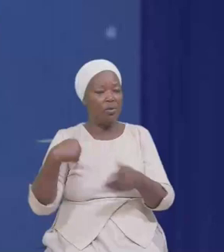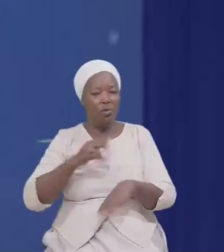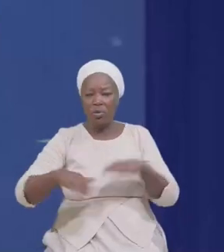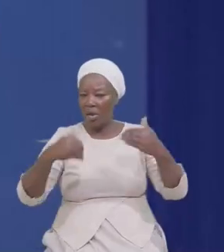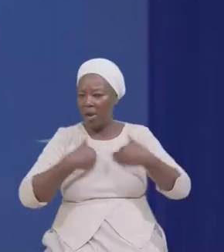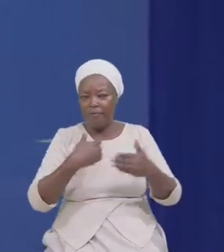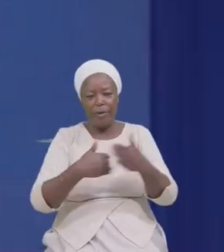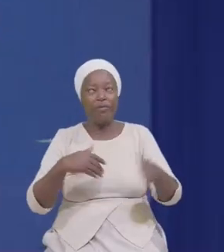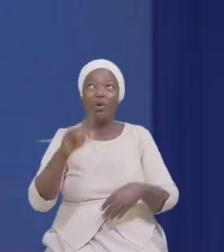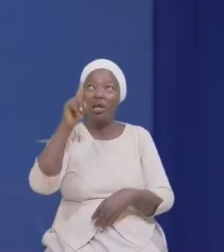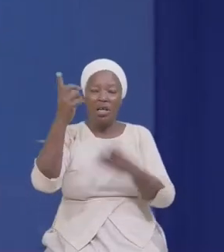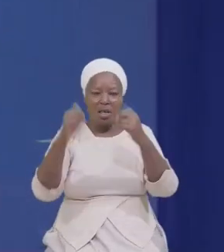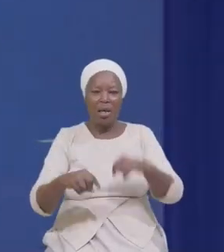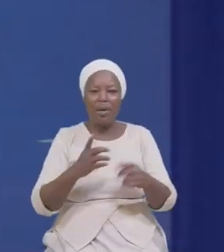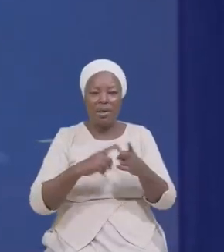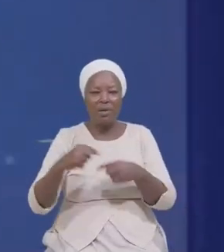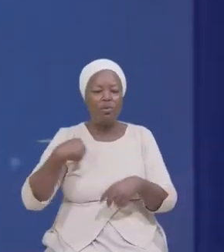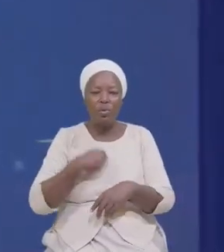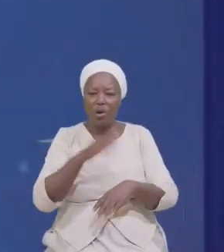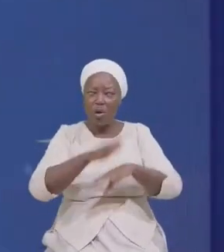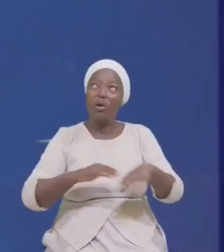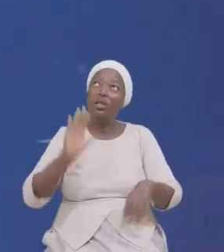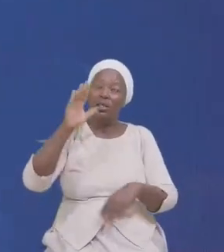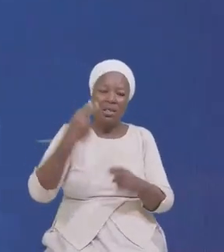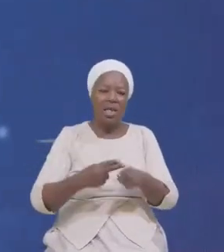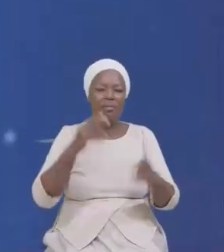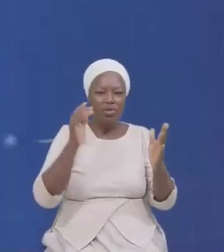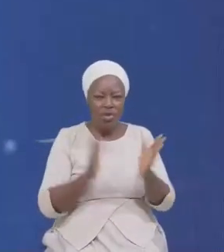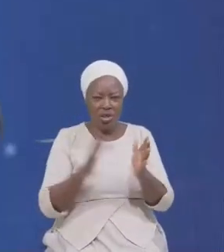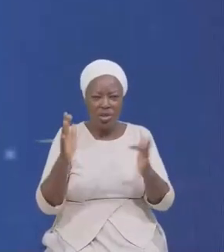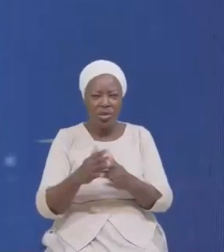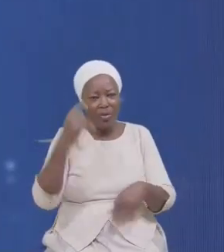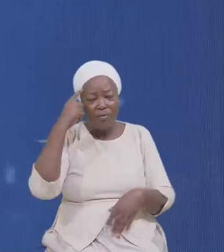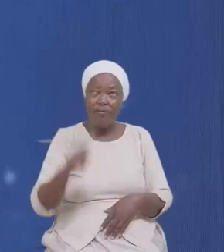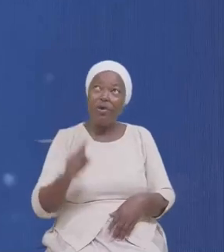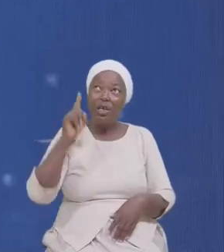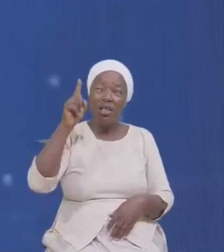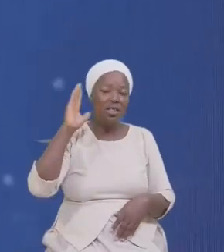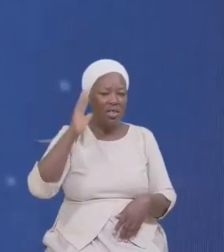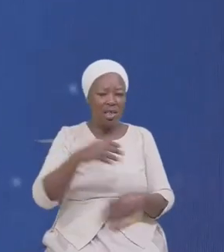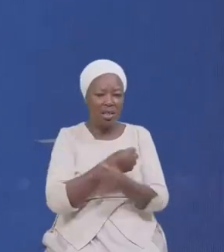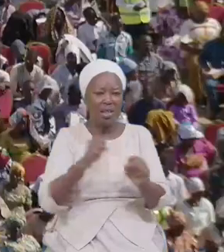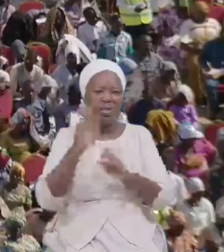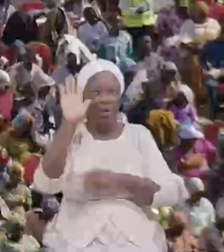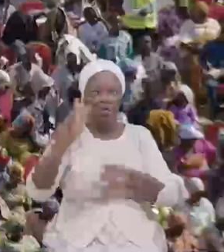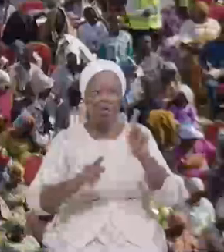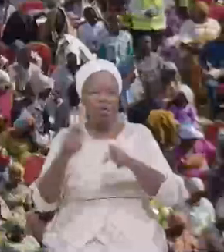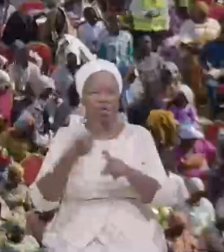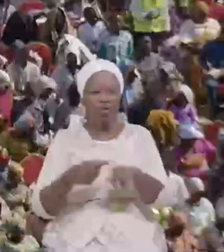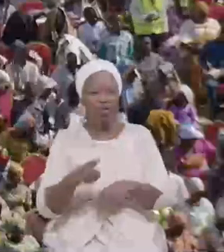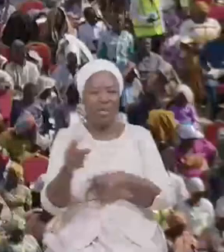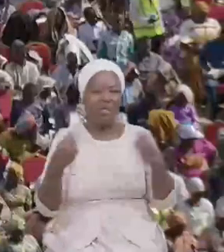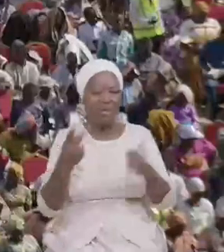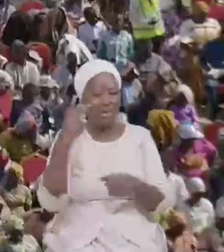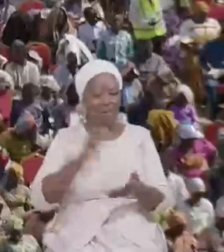dit maintenant, tu lui donneras le nom de Jésus, car c'est lui qui sauvera son peuple de ses péchés. Voyez le verset 22.